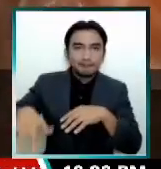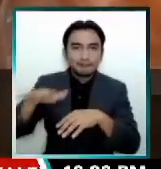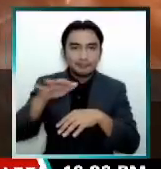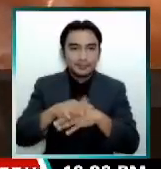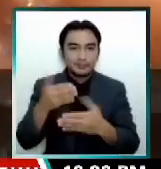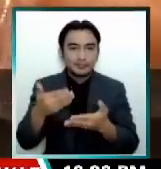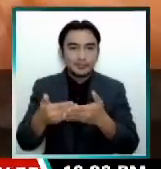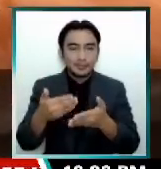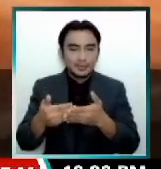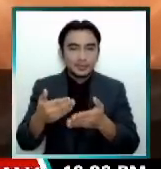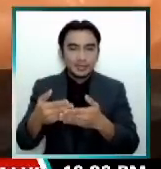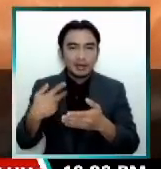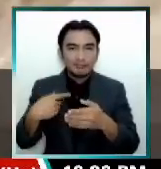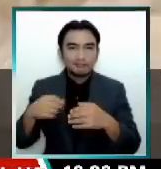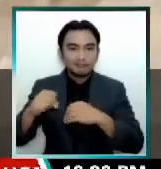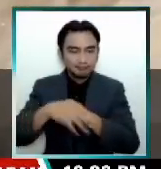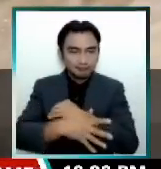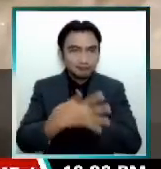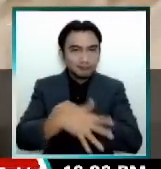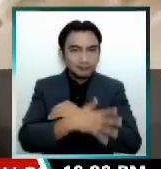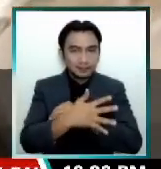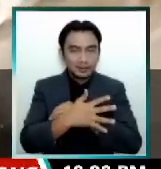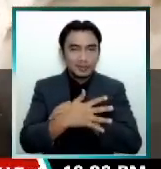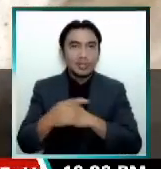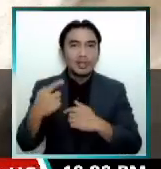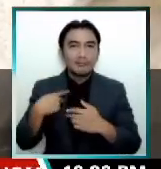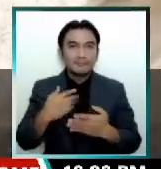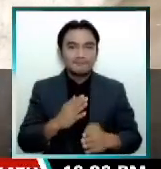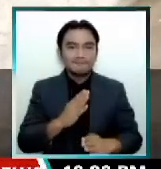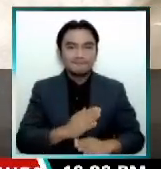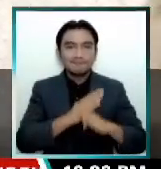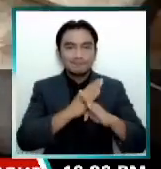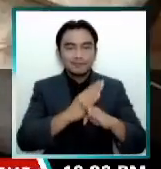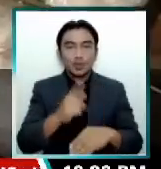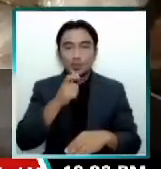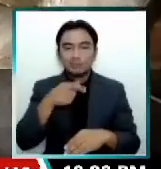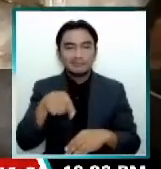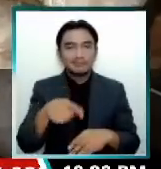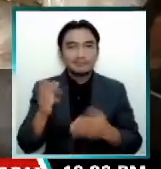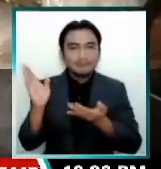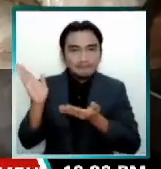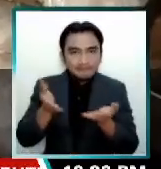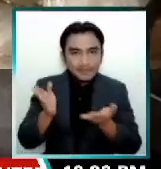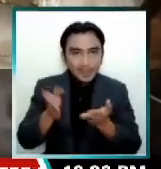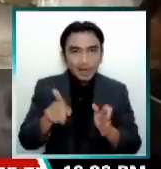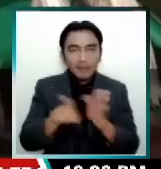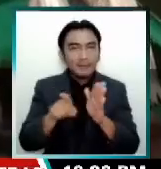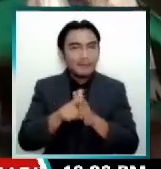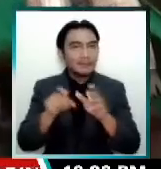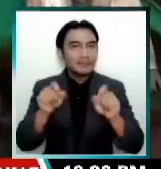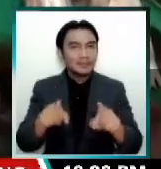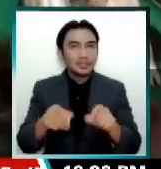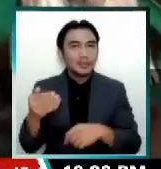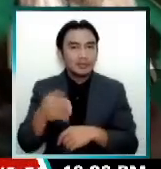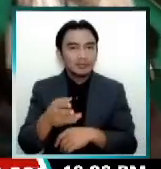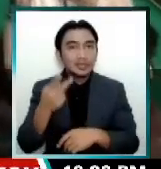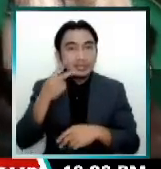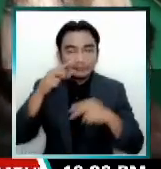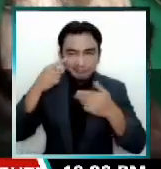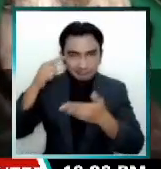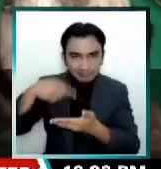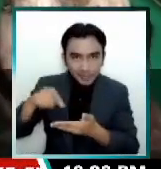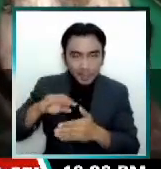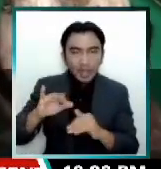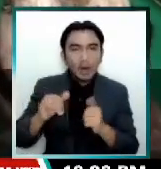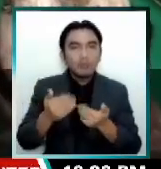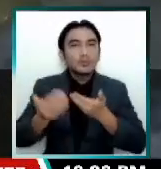storage para maharang ang smuggled na mga isda. Pag-aaralan din nila kung may dapat baguhin sa Fisheries